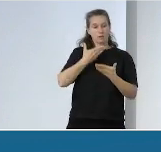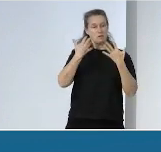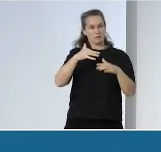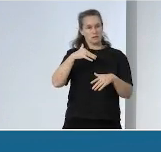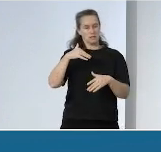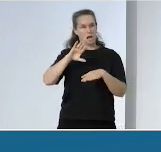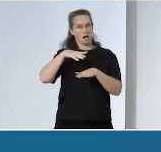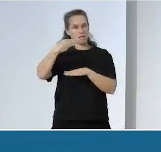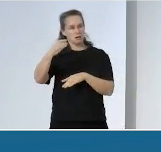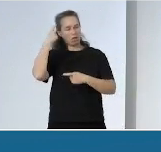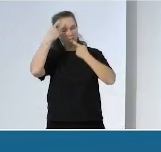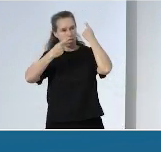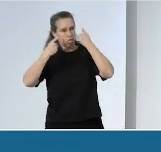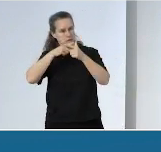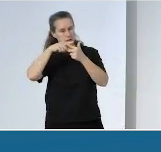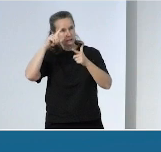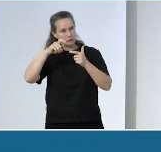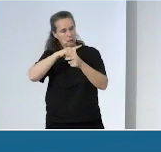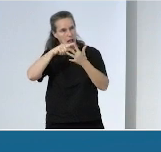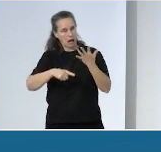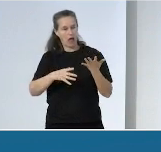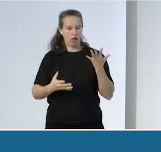de questions peut-être que d'autres parents.